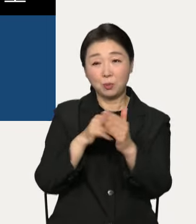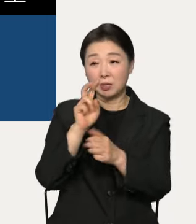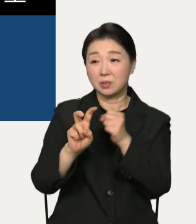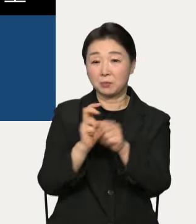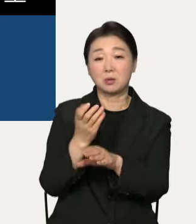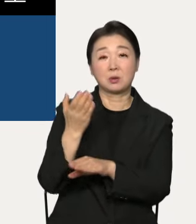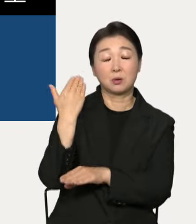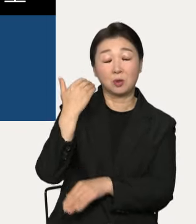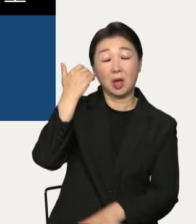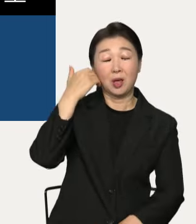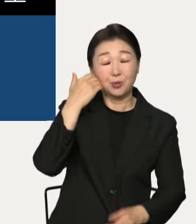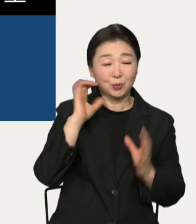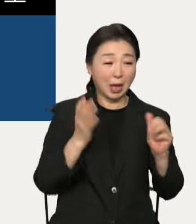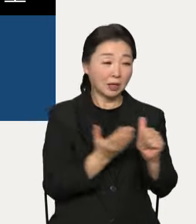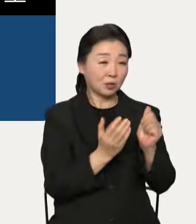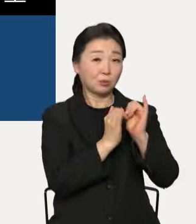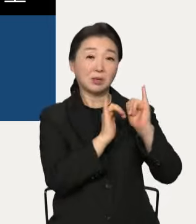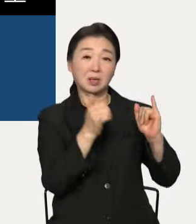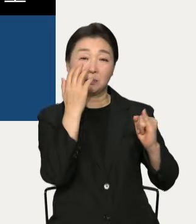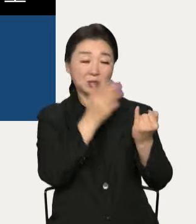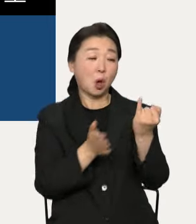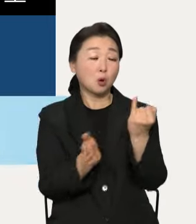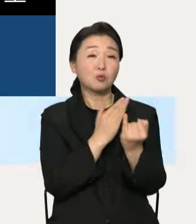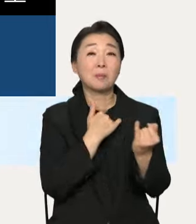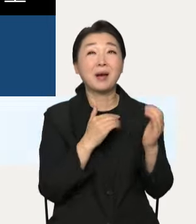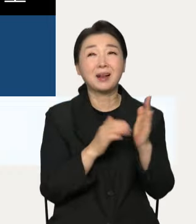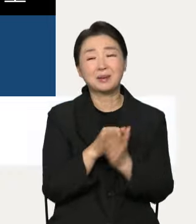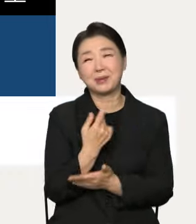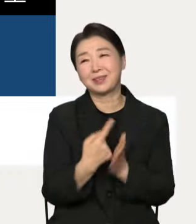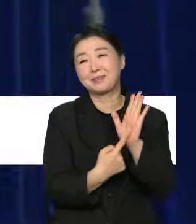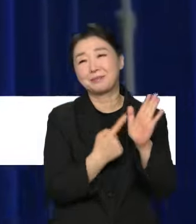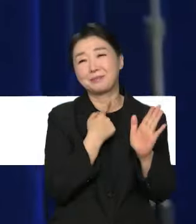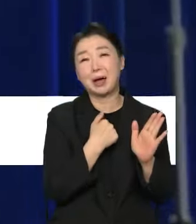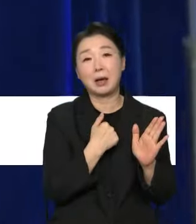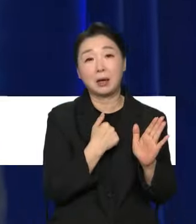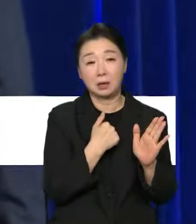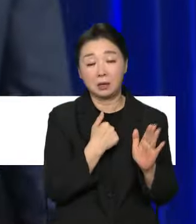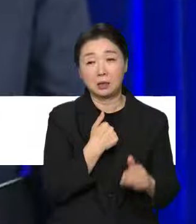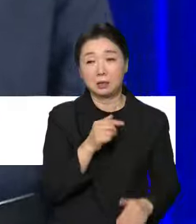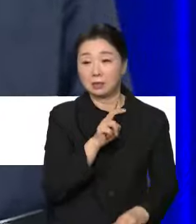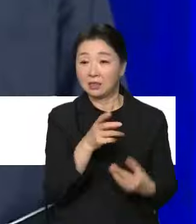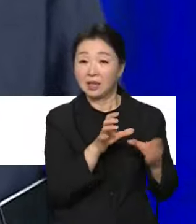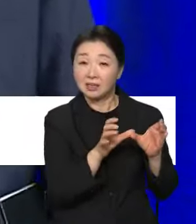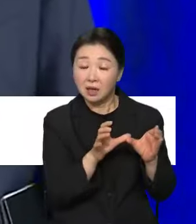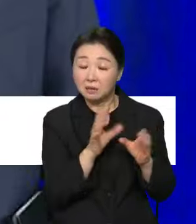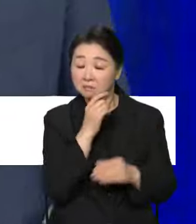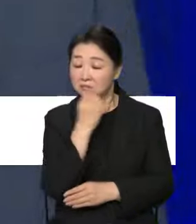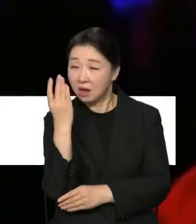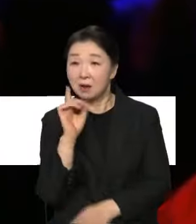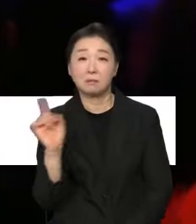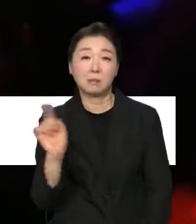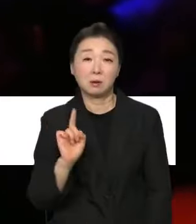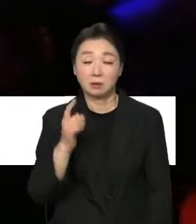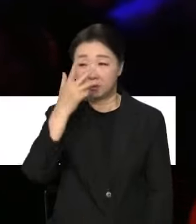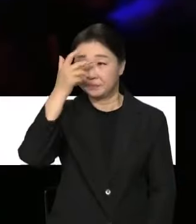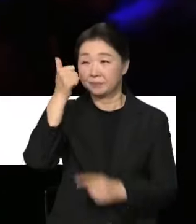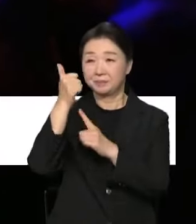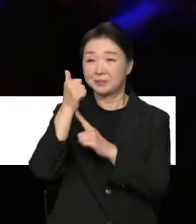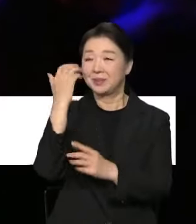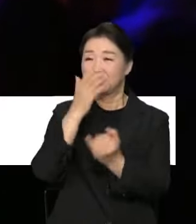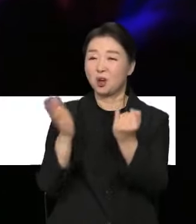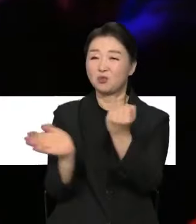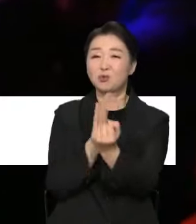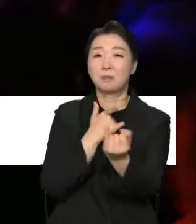자택에서 베이비시터를 성추행했다는 의혹이 몇 달 전에 터져 나왔습니다. 야당과 언론에선 트럼프 당선인 본인이